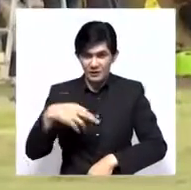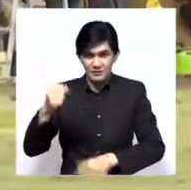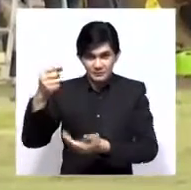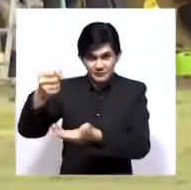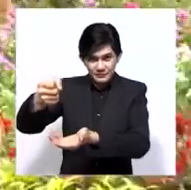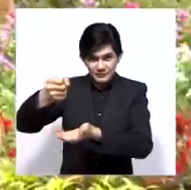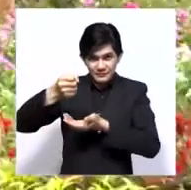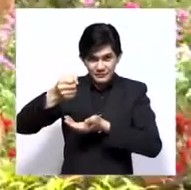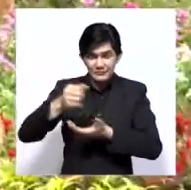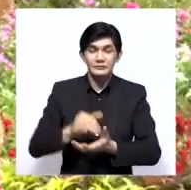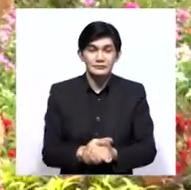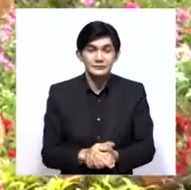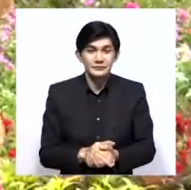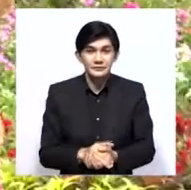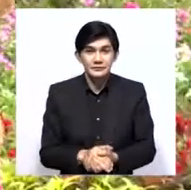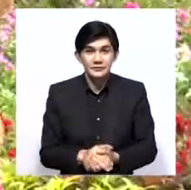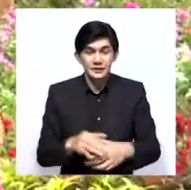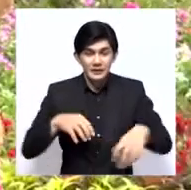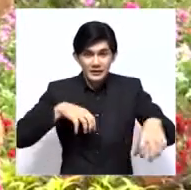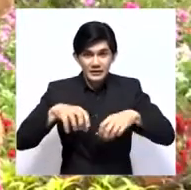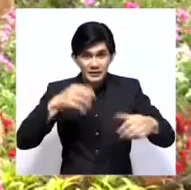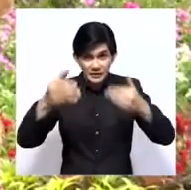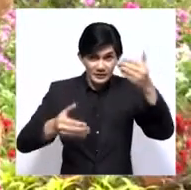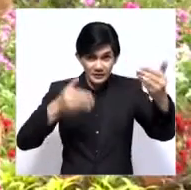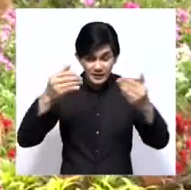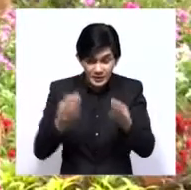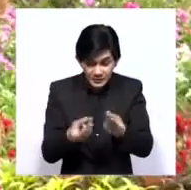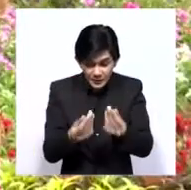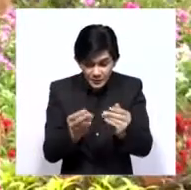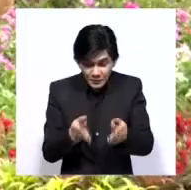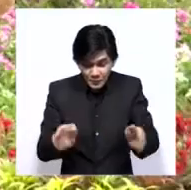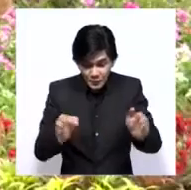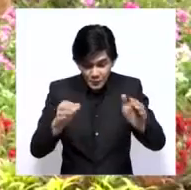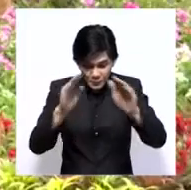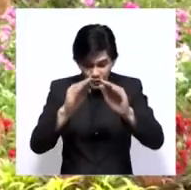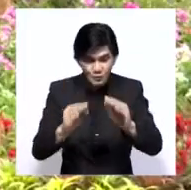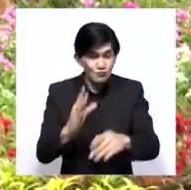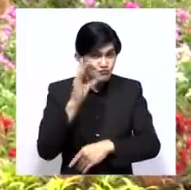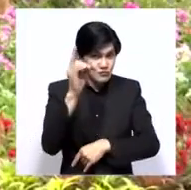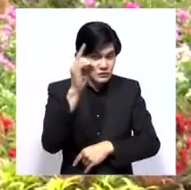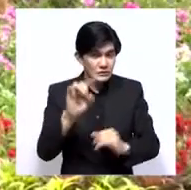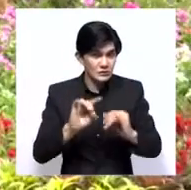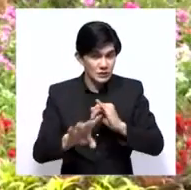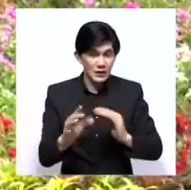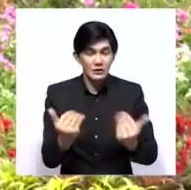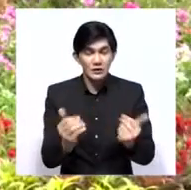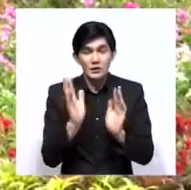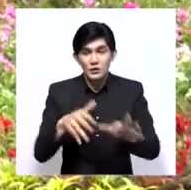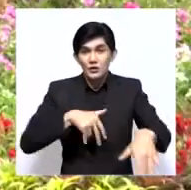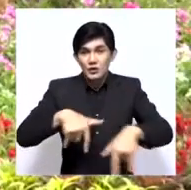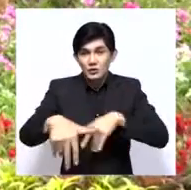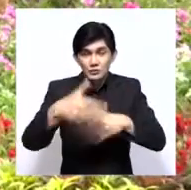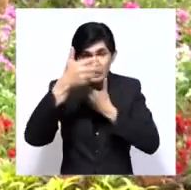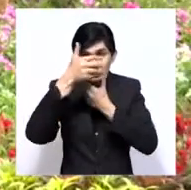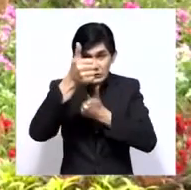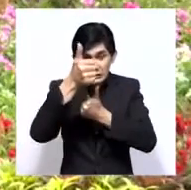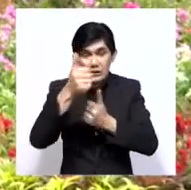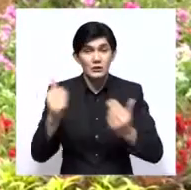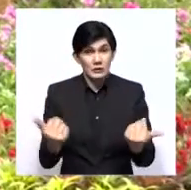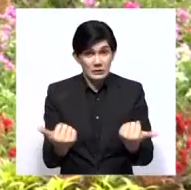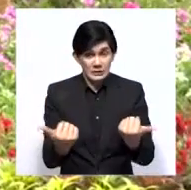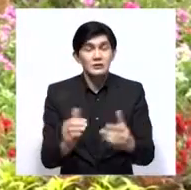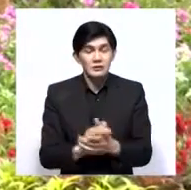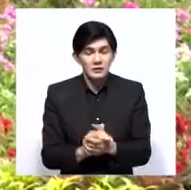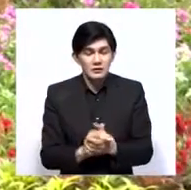ค่ะสำหรับกิจกรรมก่อพระเจดีย์ทรายจะมีไปจนถึงวันพรุ่งนี้นะคะสำหรับประชาชนที่สนใจค่ะ